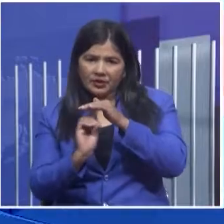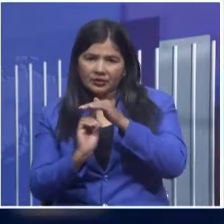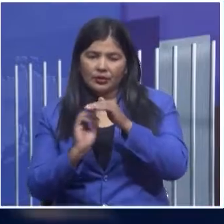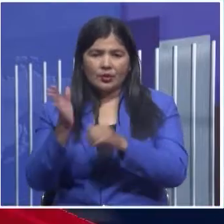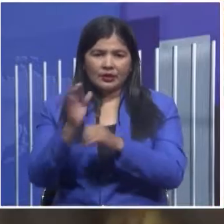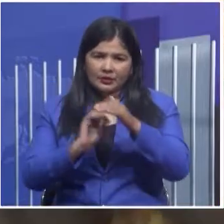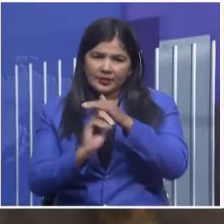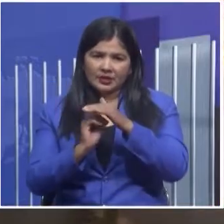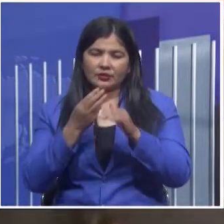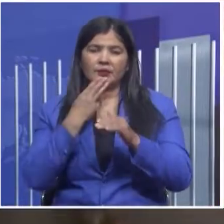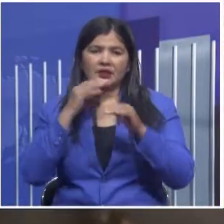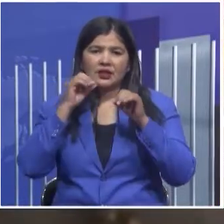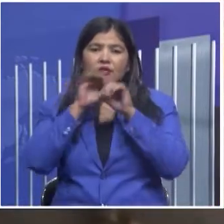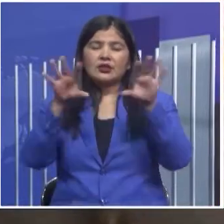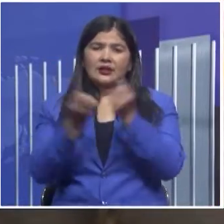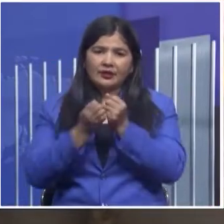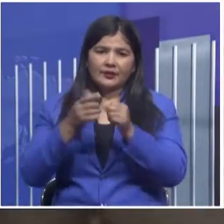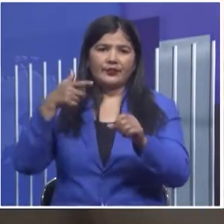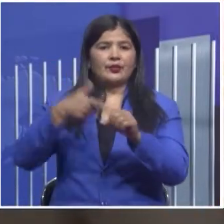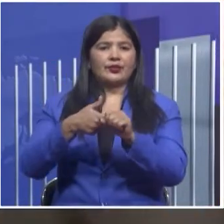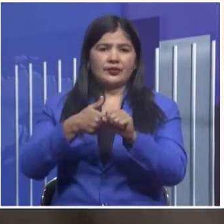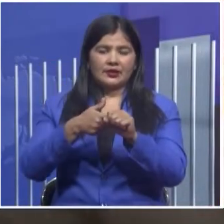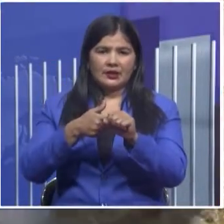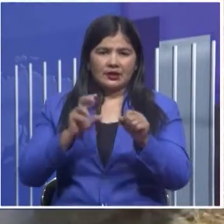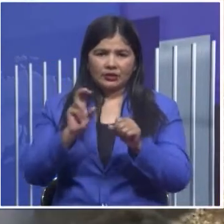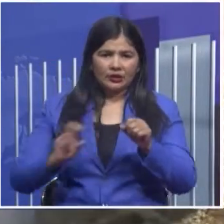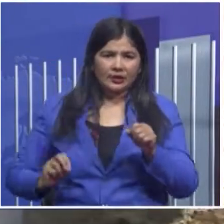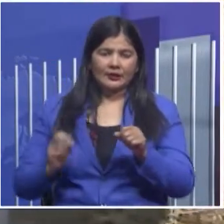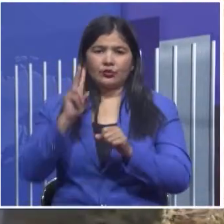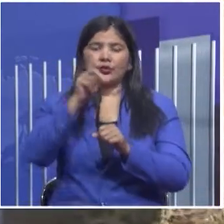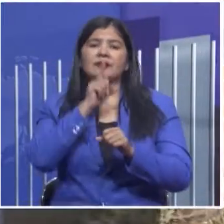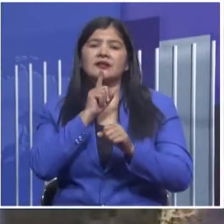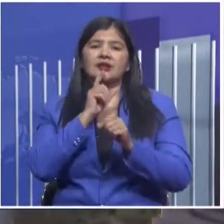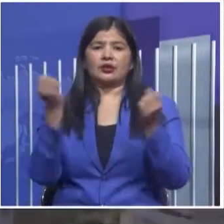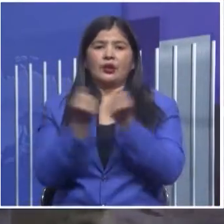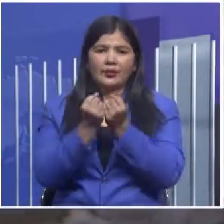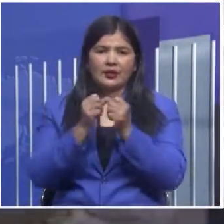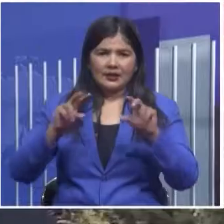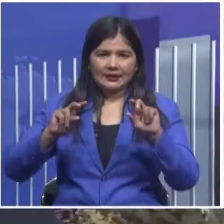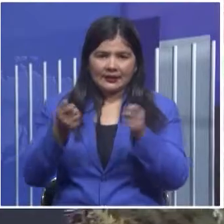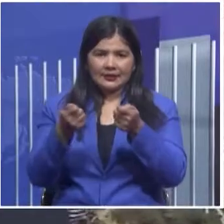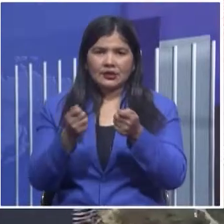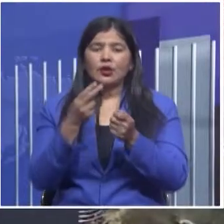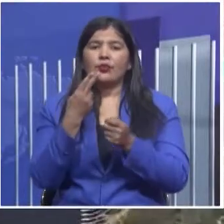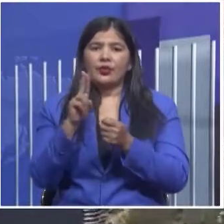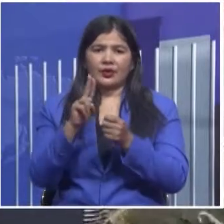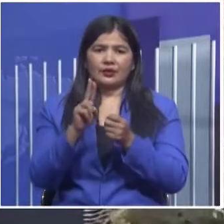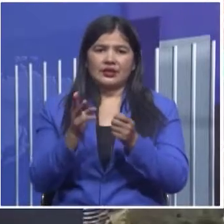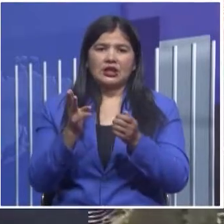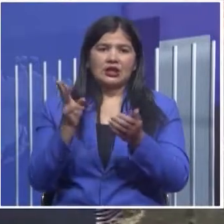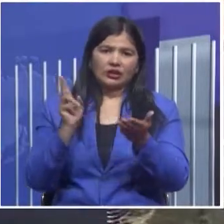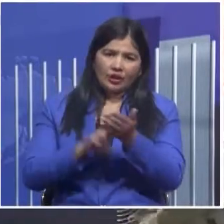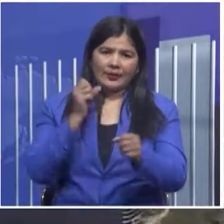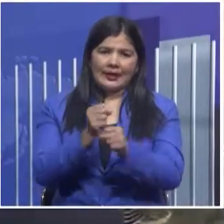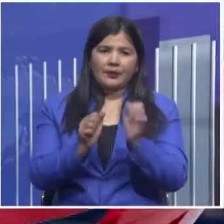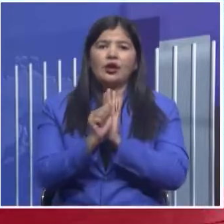गरिने। दैलेखमा पेट्रोलियम पदार्थको अन्वेषणको काम 2 वर्षदेखि ठप्प, पेट्रोलियम ग्यास भएको पुष्टि भए पनि थप काम अगाडि बढ्न